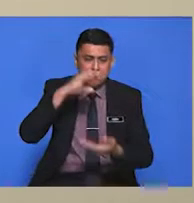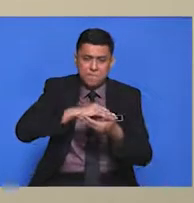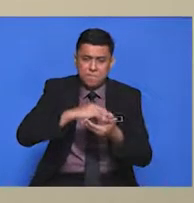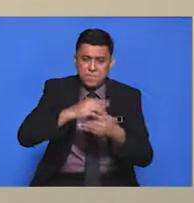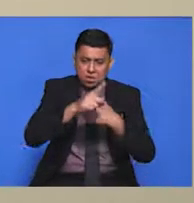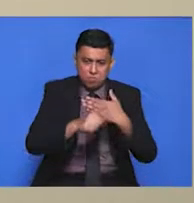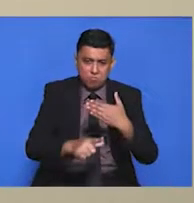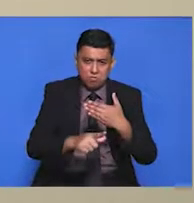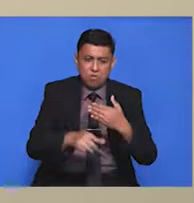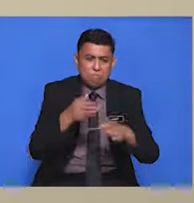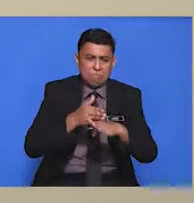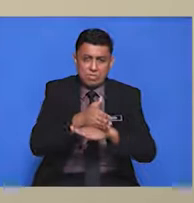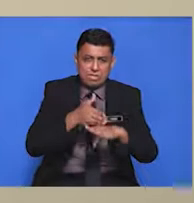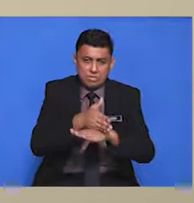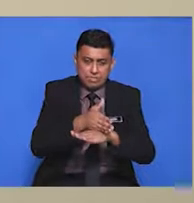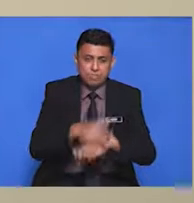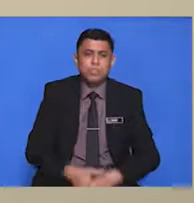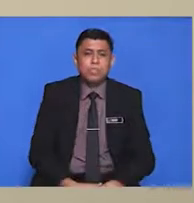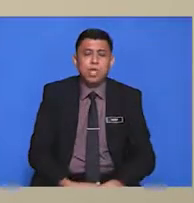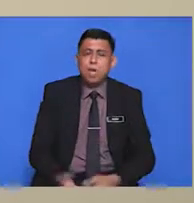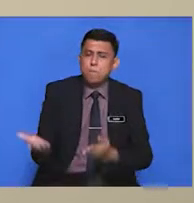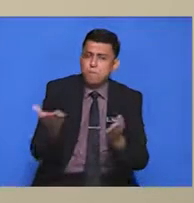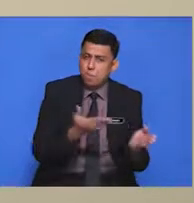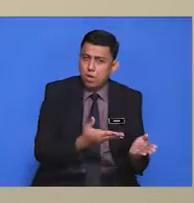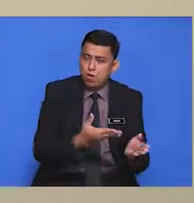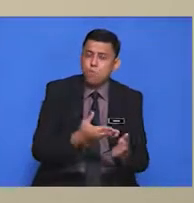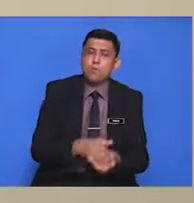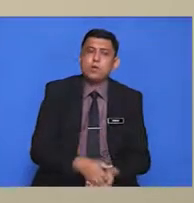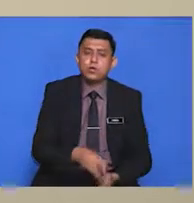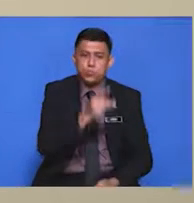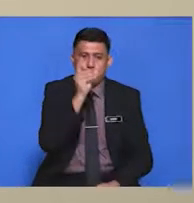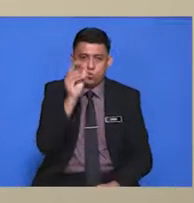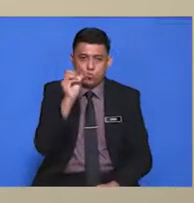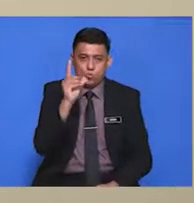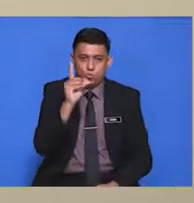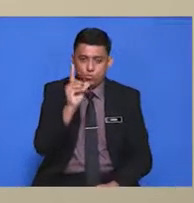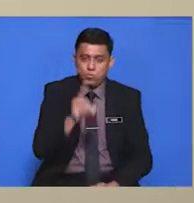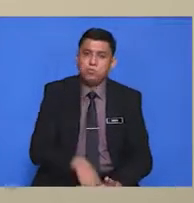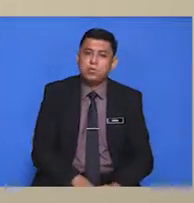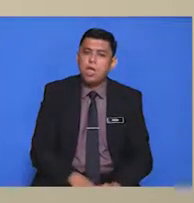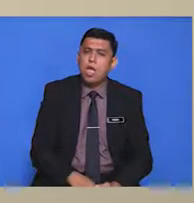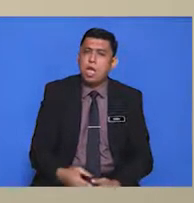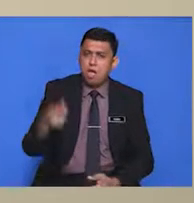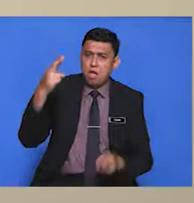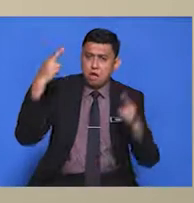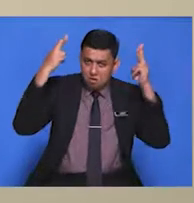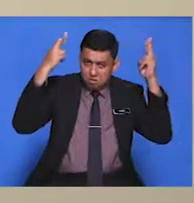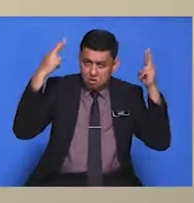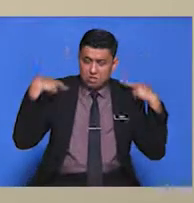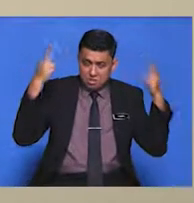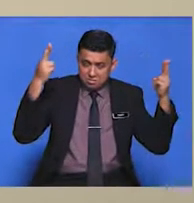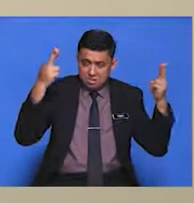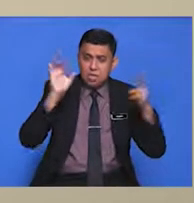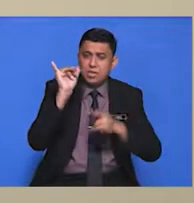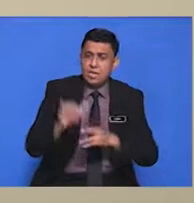dilibas gergaji. Kod-kod di bahu Dodo melompat turun. Ratusan katak raksasa yang lain mengikut